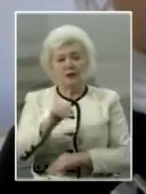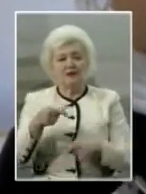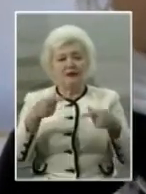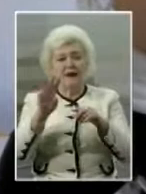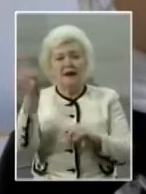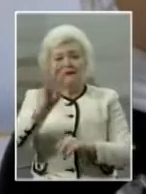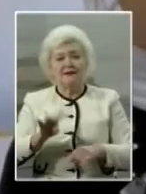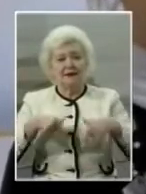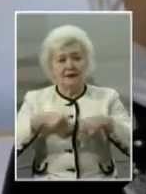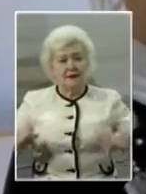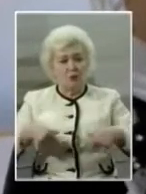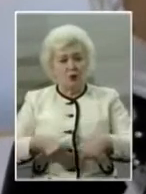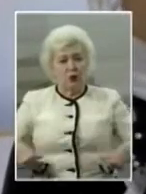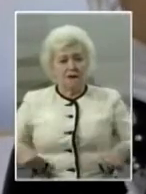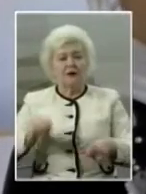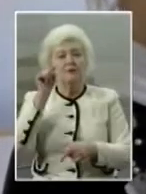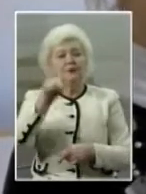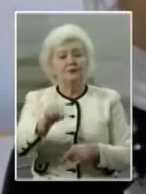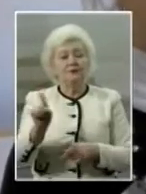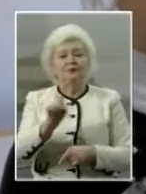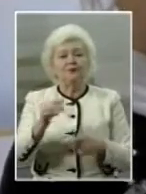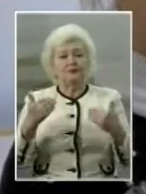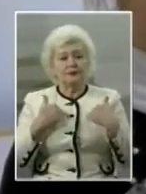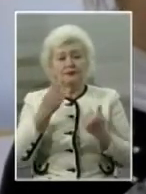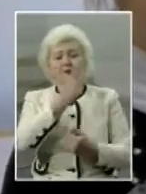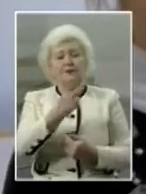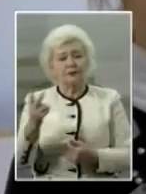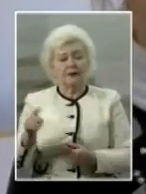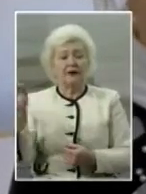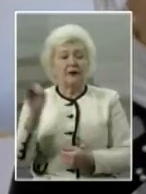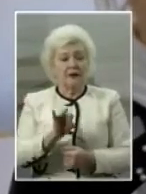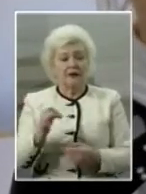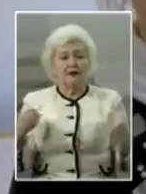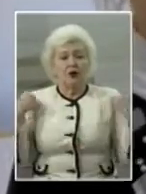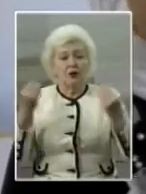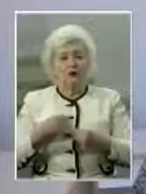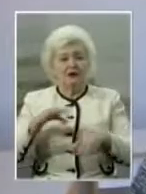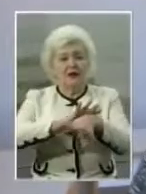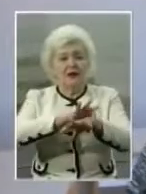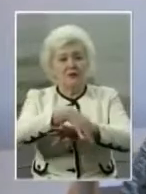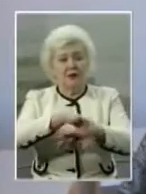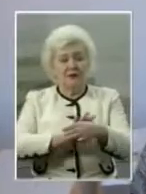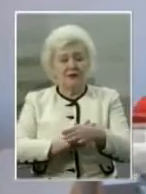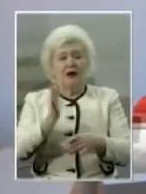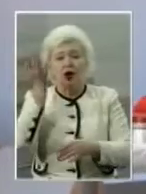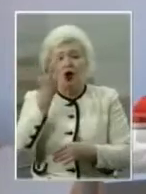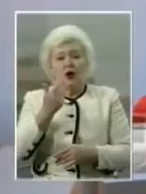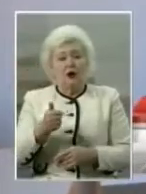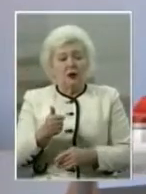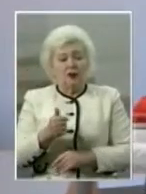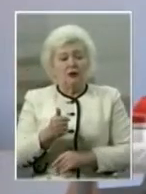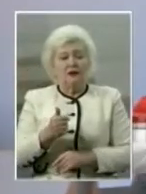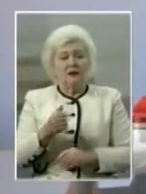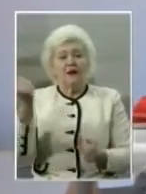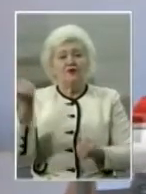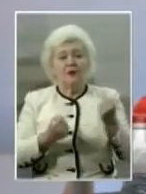полоски, і щоб нас побачили. І одягати браслети. Коли машини